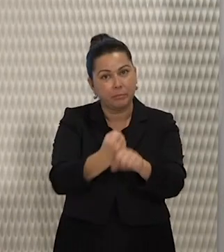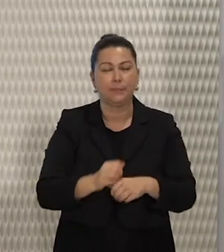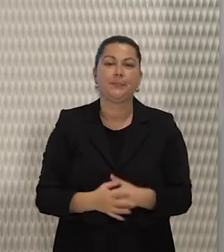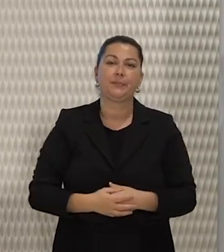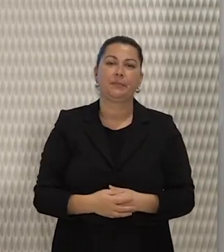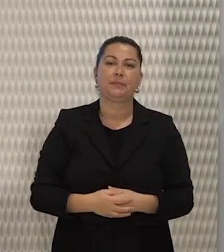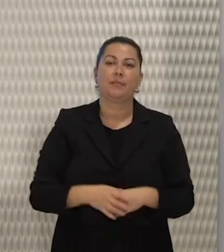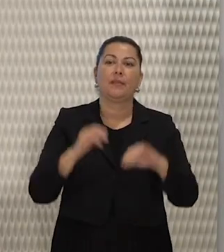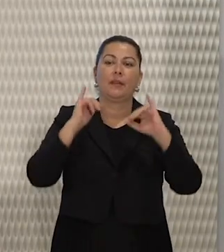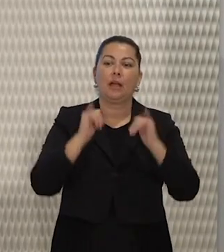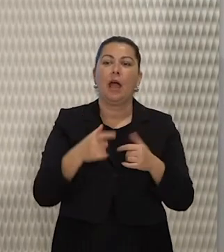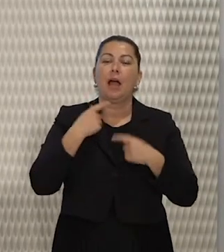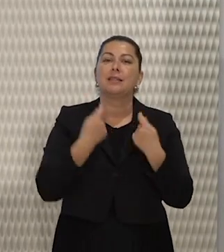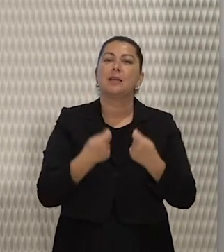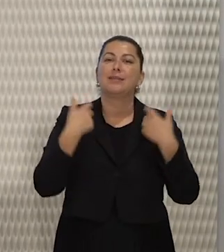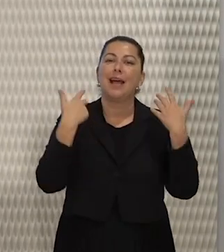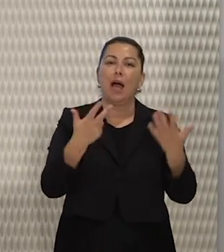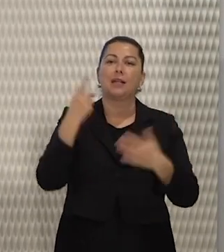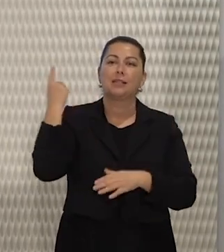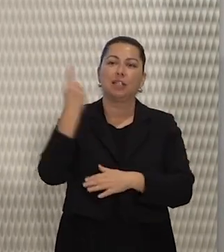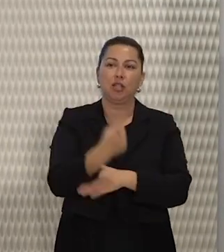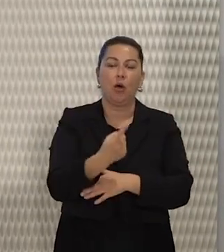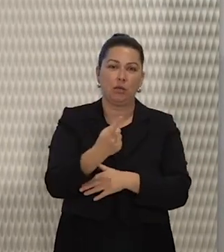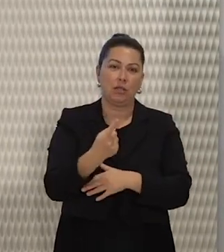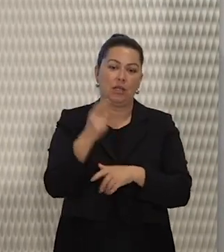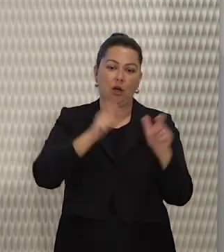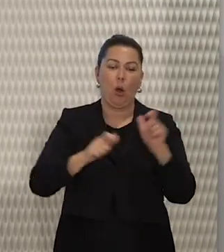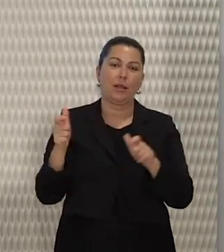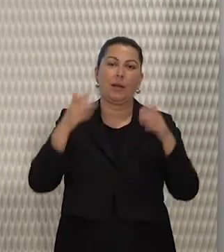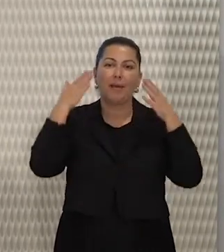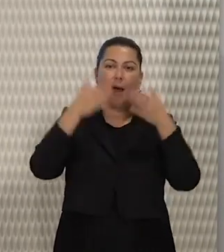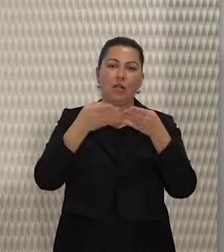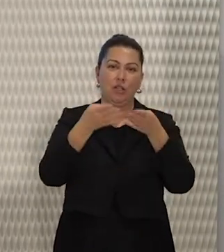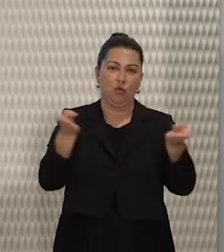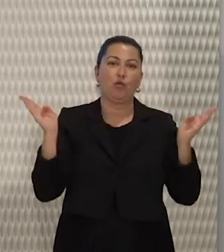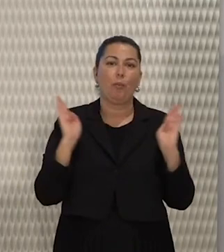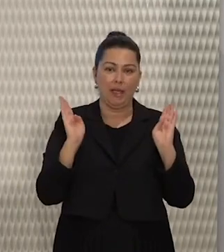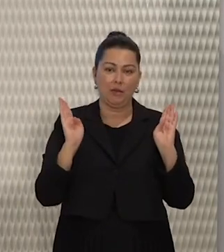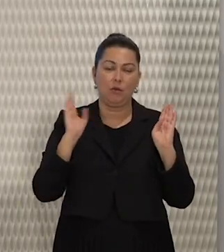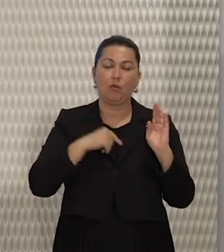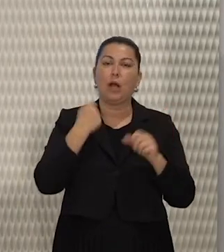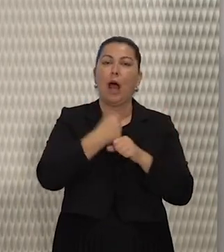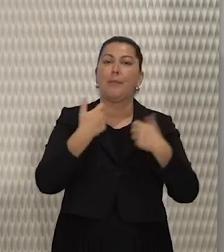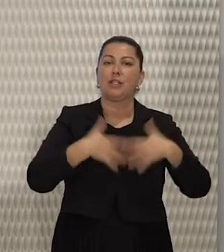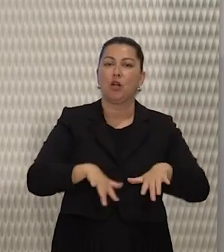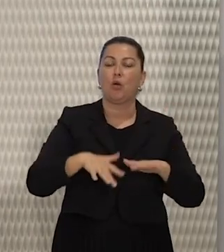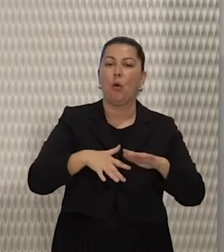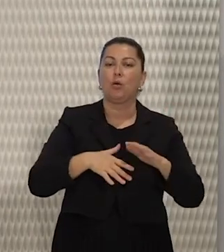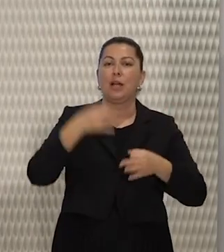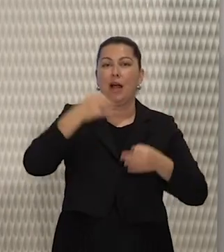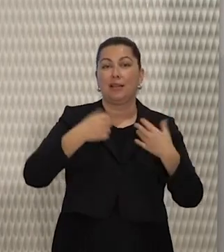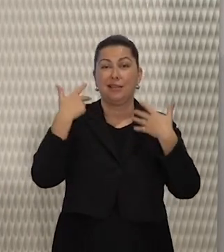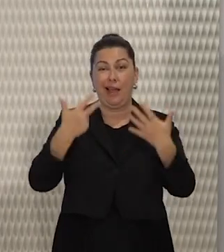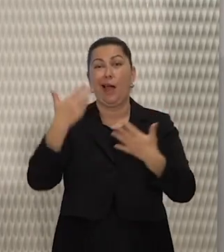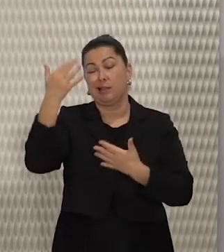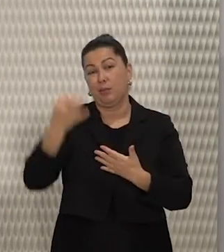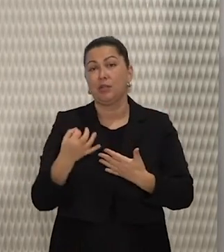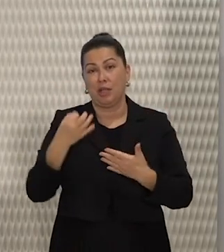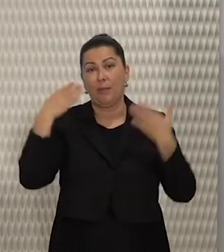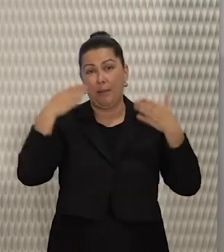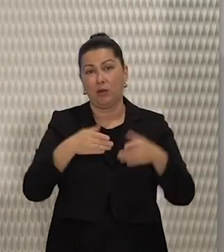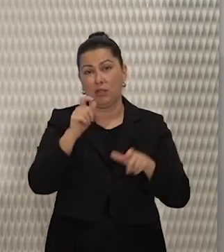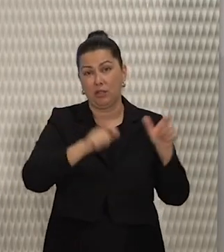Ja, es gibt 80.000 Menschen im Autismus-Spektrum in Österreich. Die Arbeitslosenrate ist 80% bei diesen